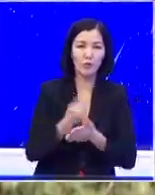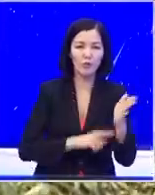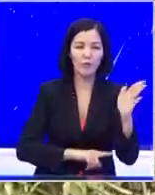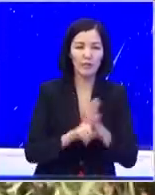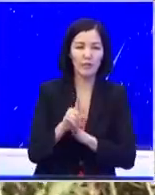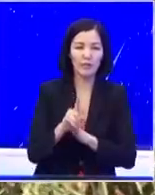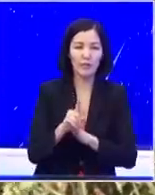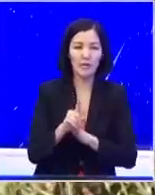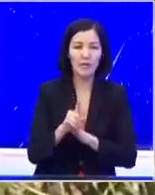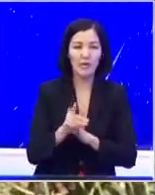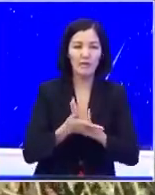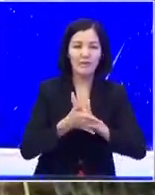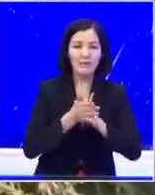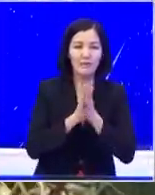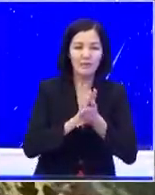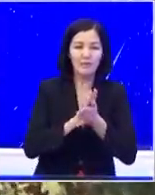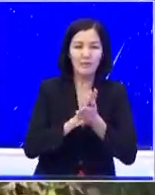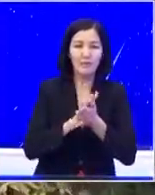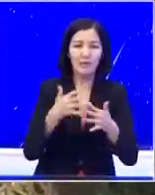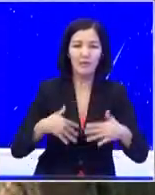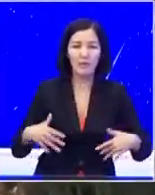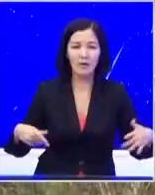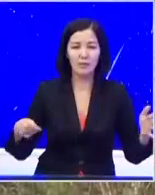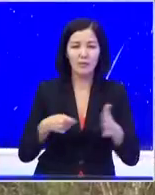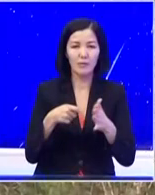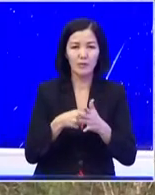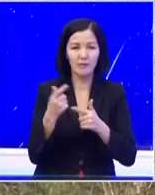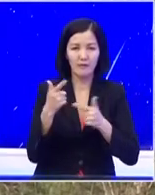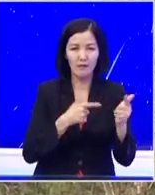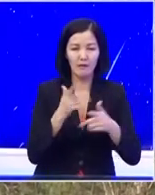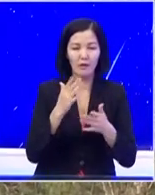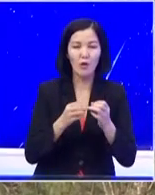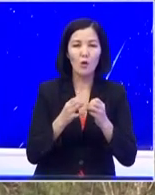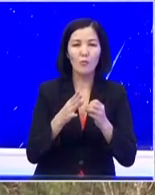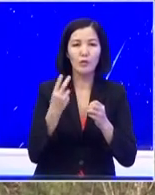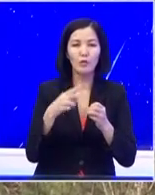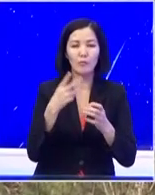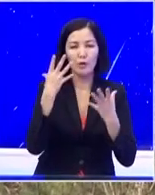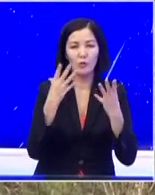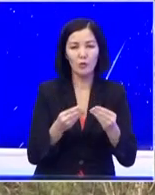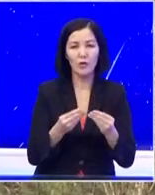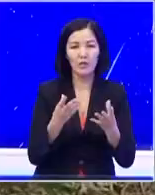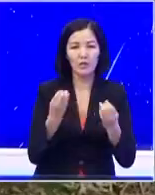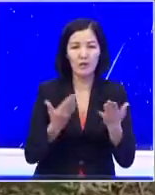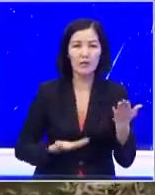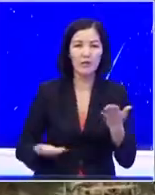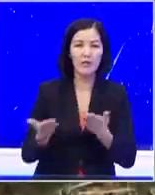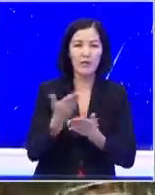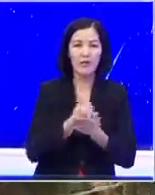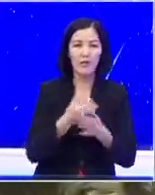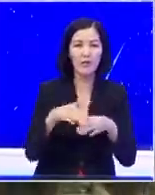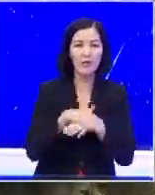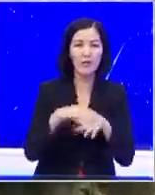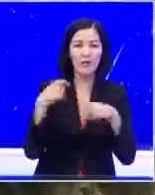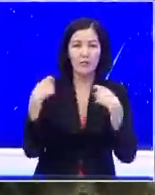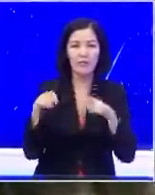Уақытысында шабылған дүние, міне көк көмбек бұл адам өзің жерін деп көді. Ал 15-20 күннен соң мұнда құрақ шабылады. Оны базарға барып өткізгенше